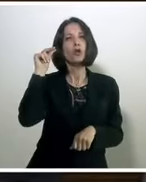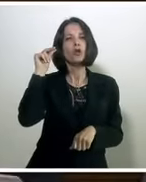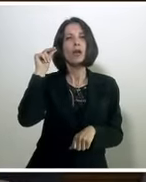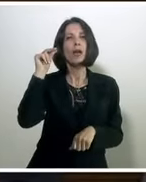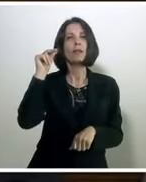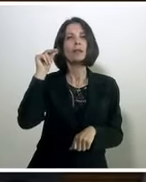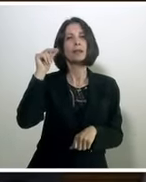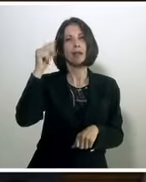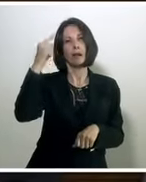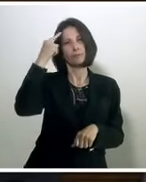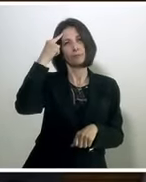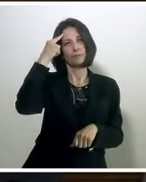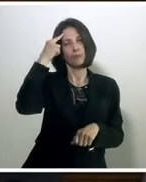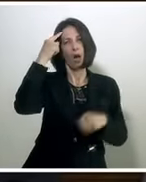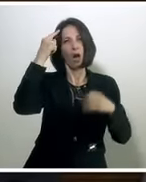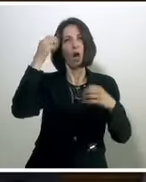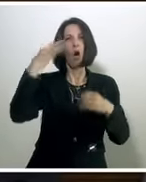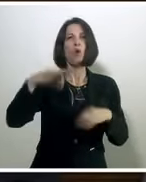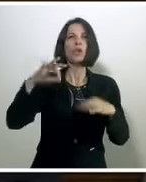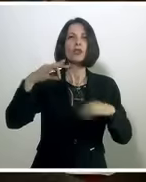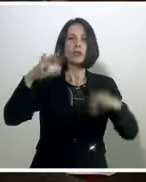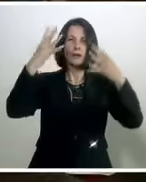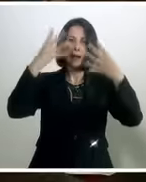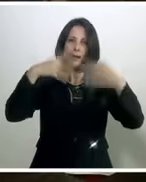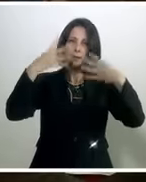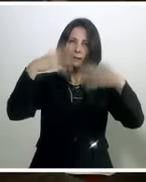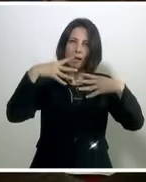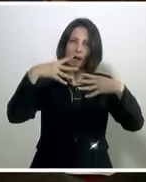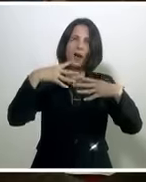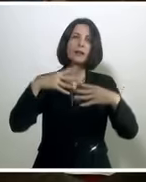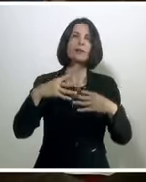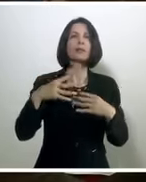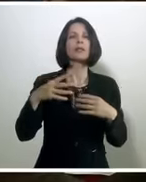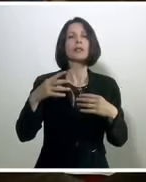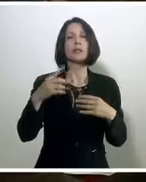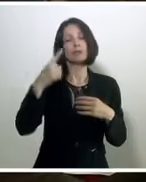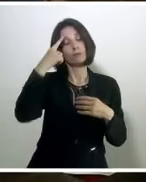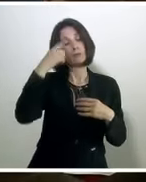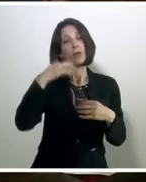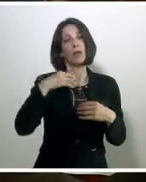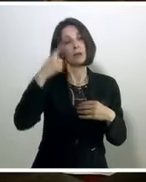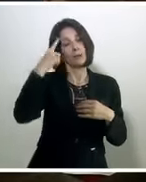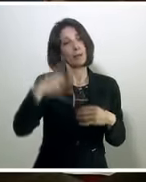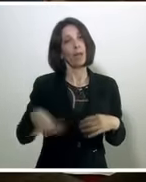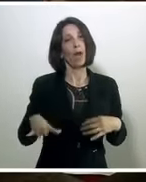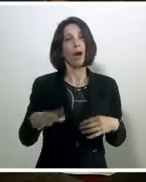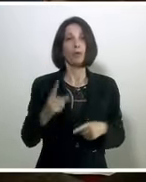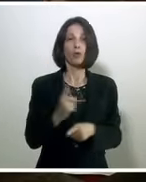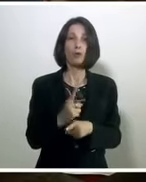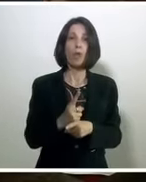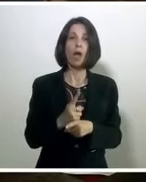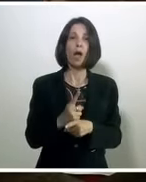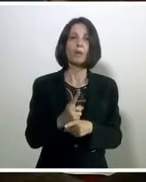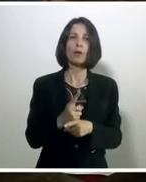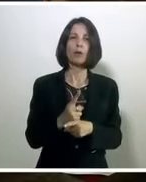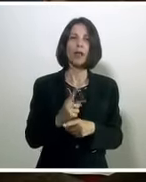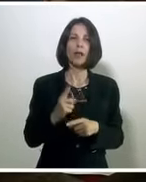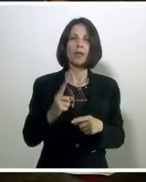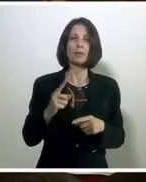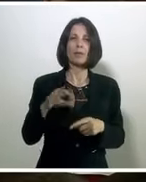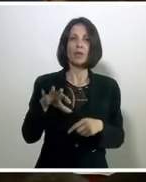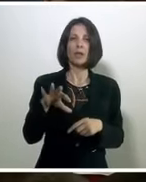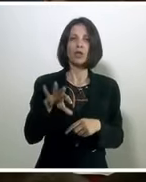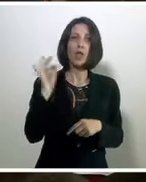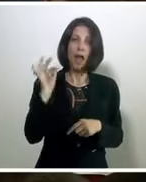menti bisogna essere consapevole che le scelte le decisioni prese Oggi avranno ripercussioni tra 5 10 20 anni